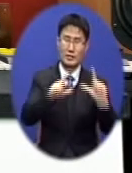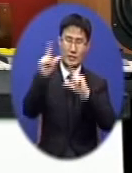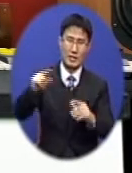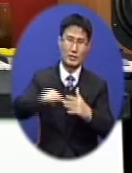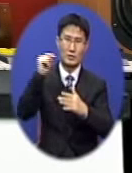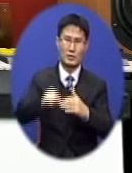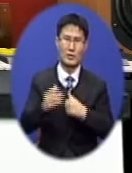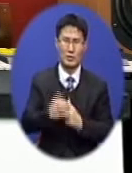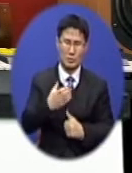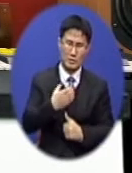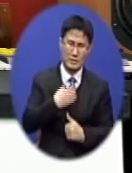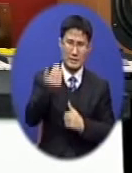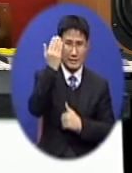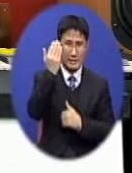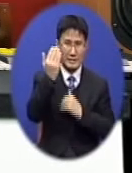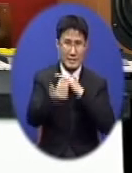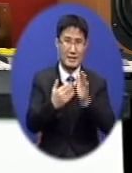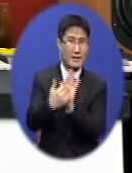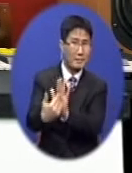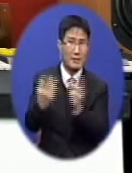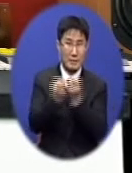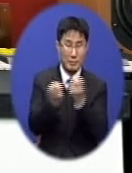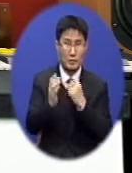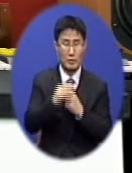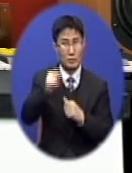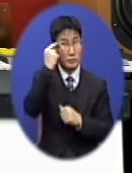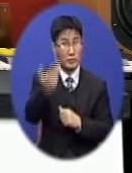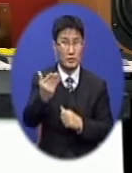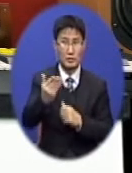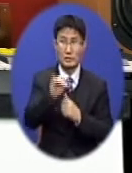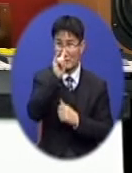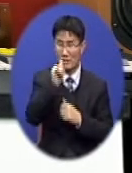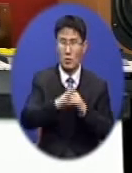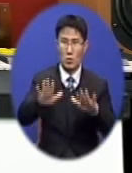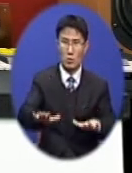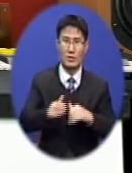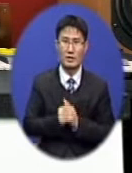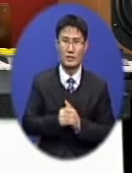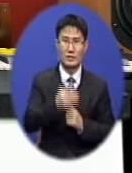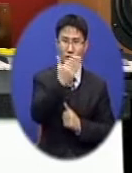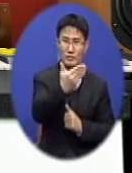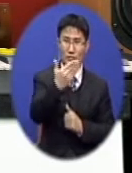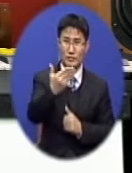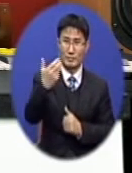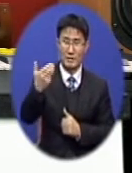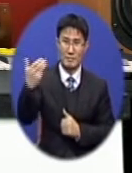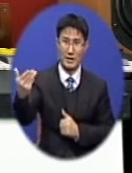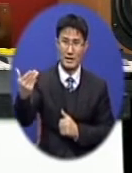속의 위기 상황의 예방법 예. 우리가 퀴즈를 많이 내주고 있잖아요. 그렇죠. 오늘 네.